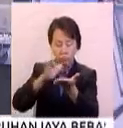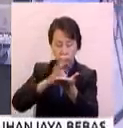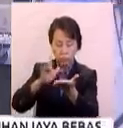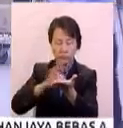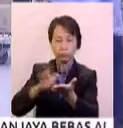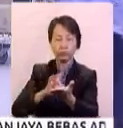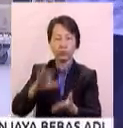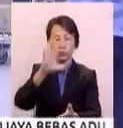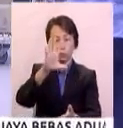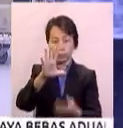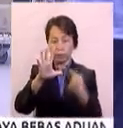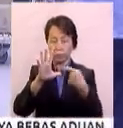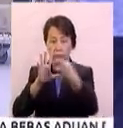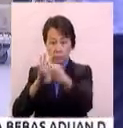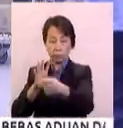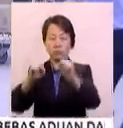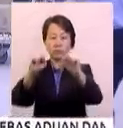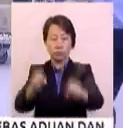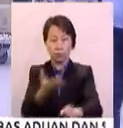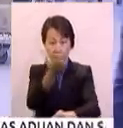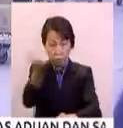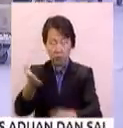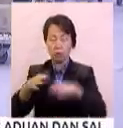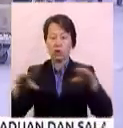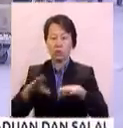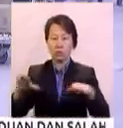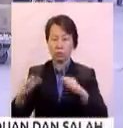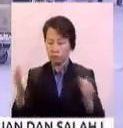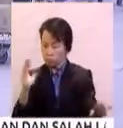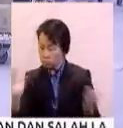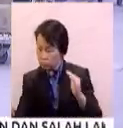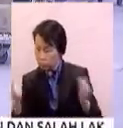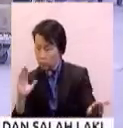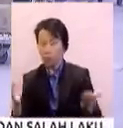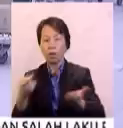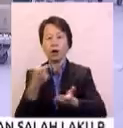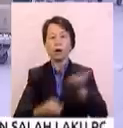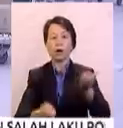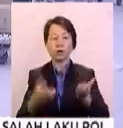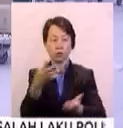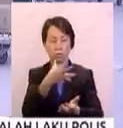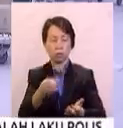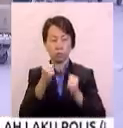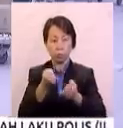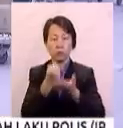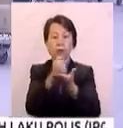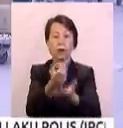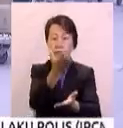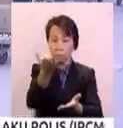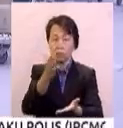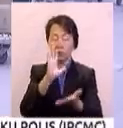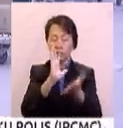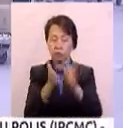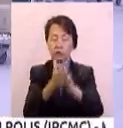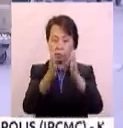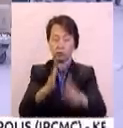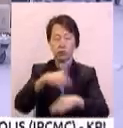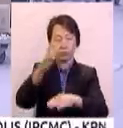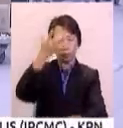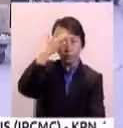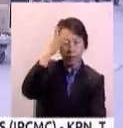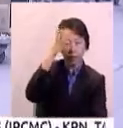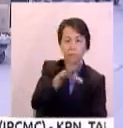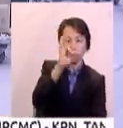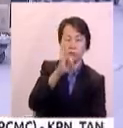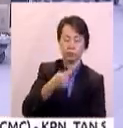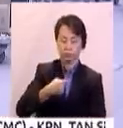Price Catcher yang membolehkan anda untuk melakukan perbandingan harga dan juga sekaligus membantu anda untuk menjadi pengguna yang lebih bijak.